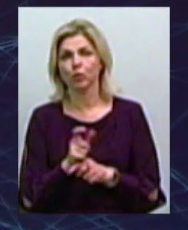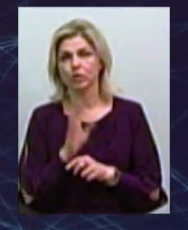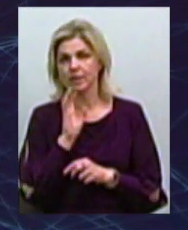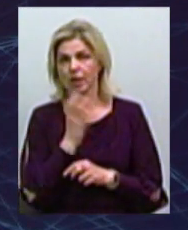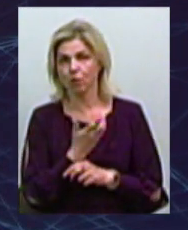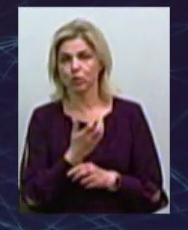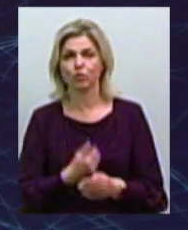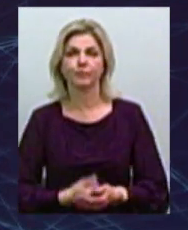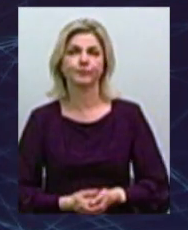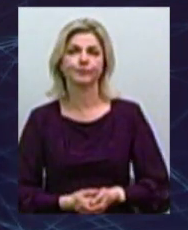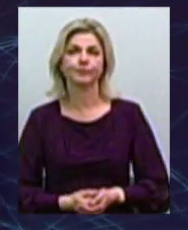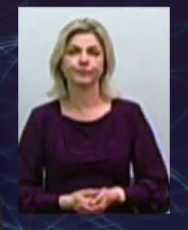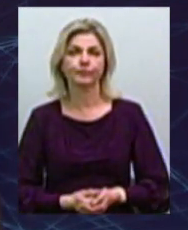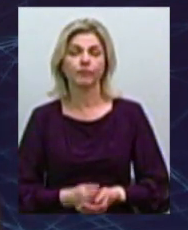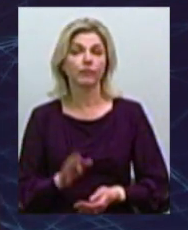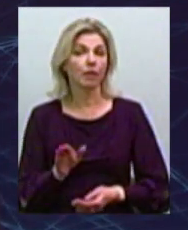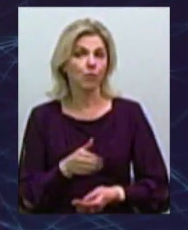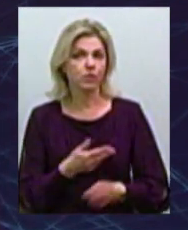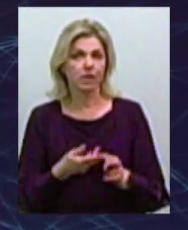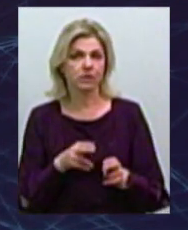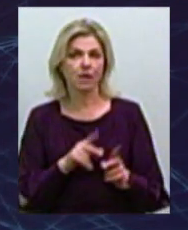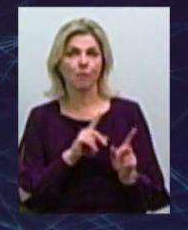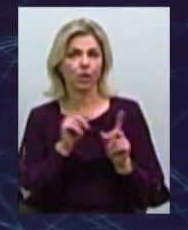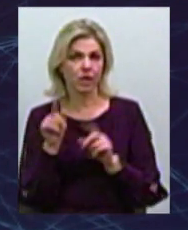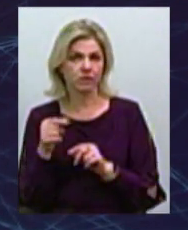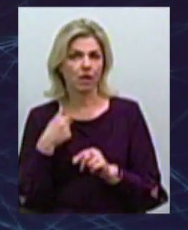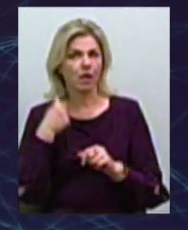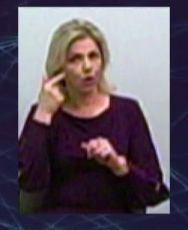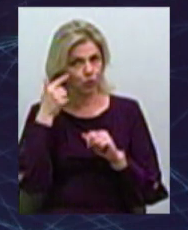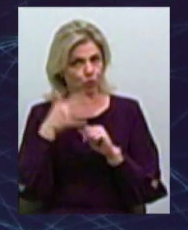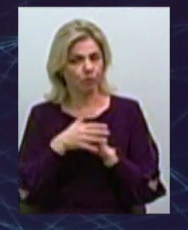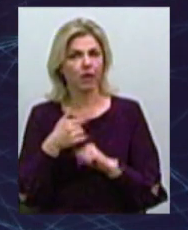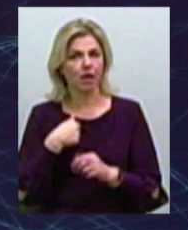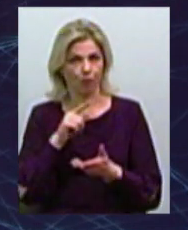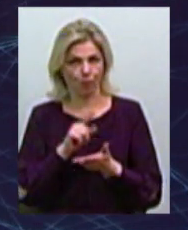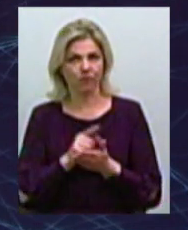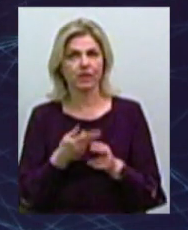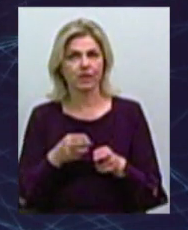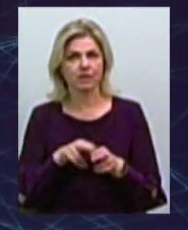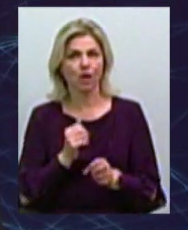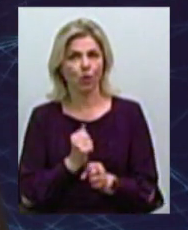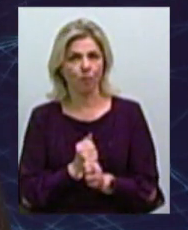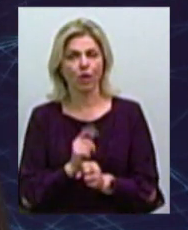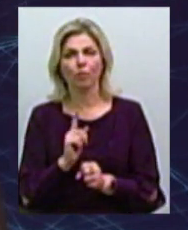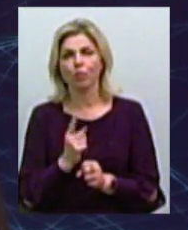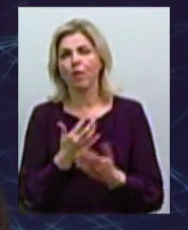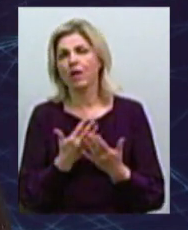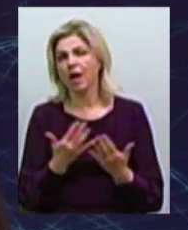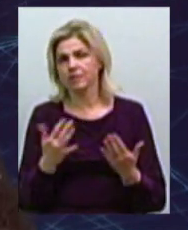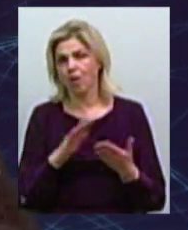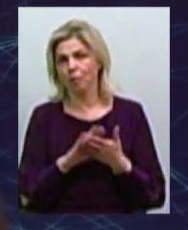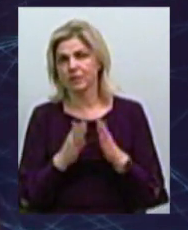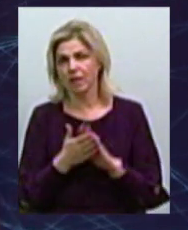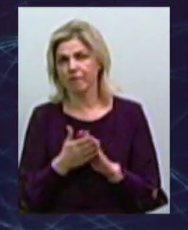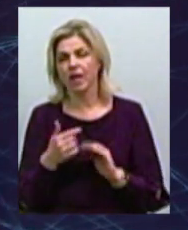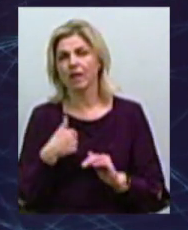І після цієї поїздки я зрозумів, що я повинен це робити, тому що в силу певних обставин, хоча я